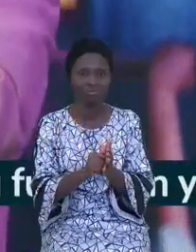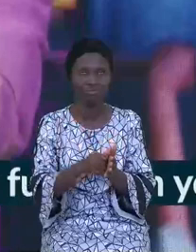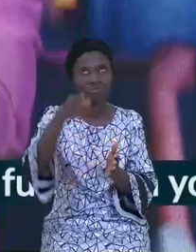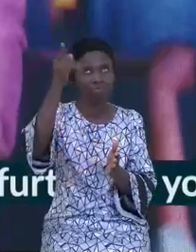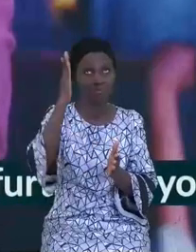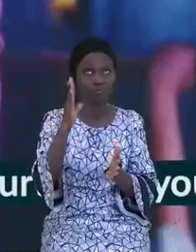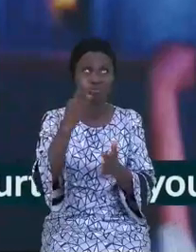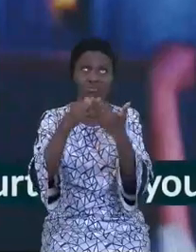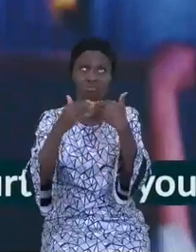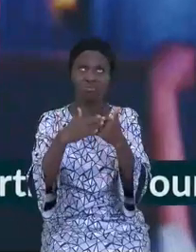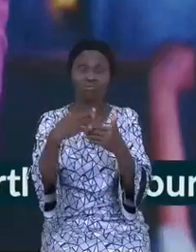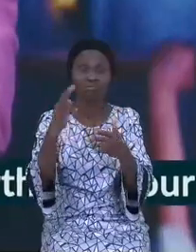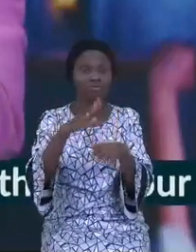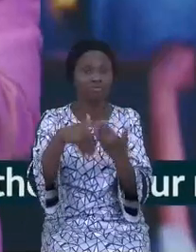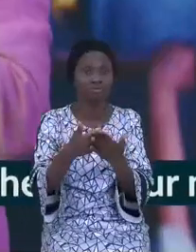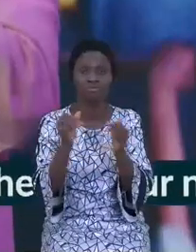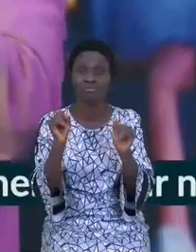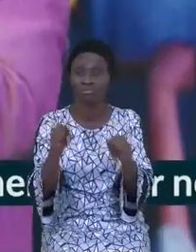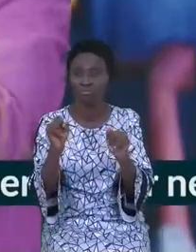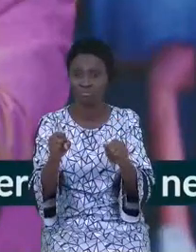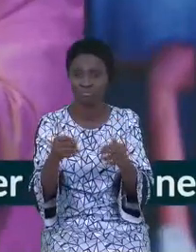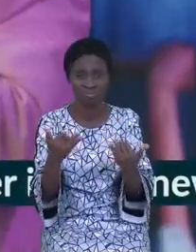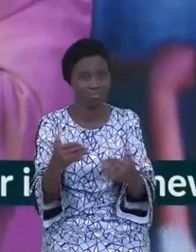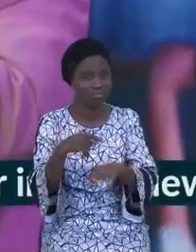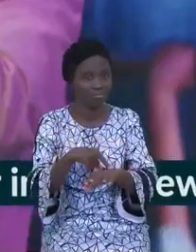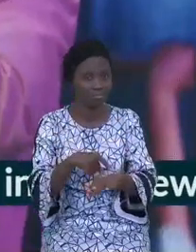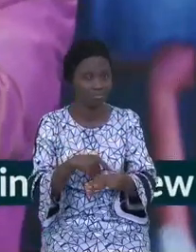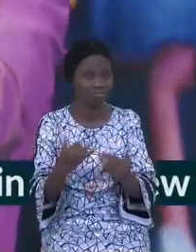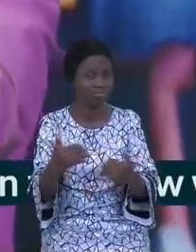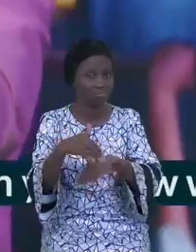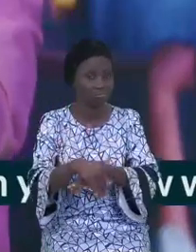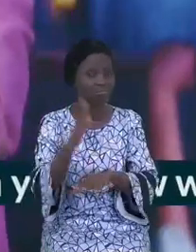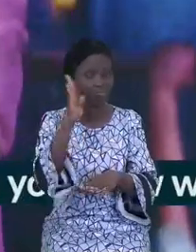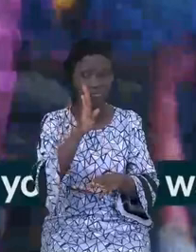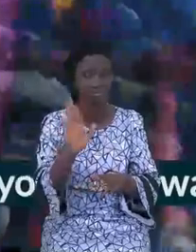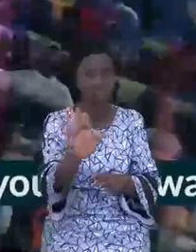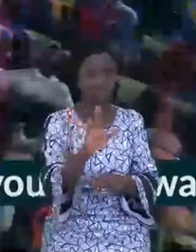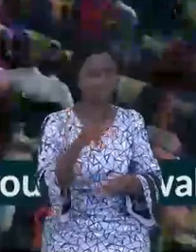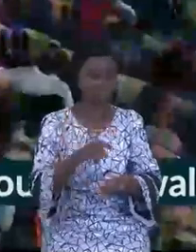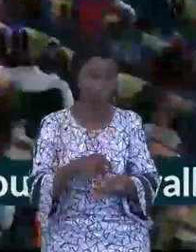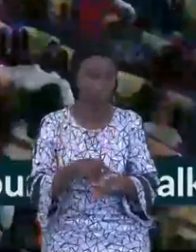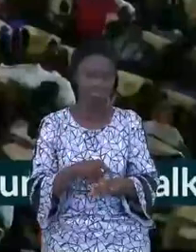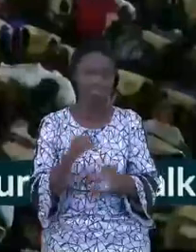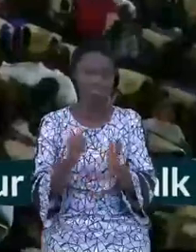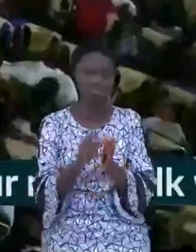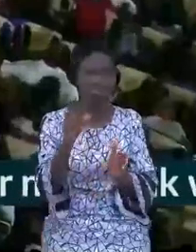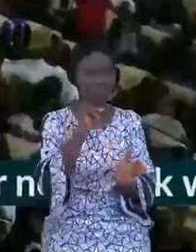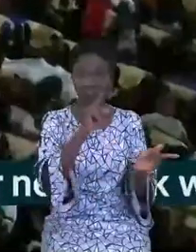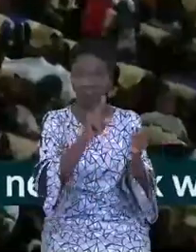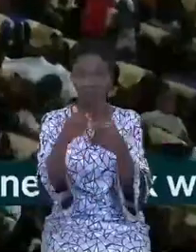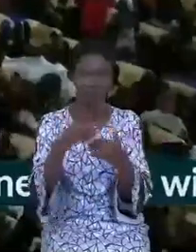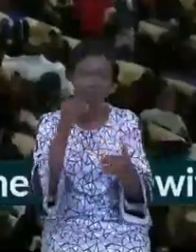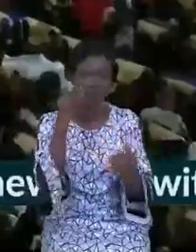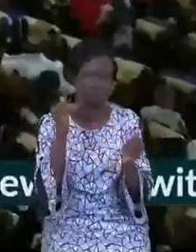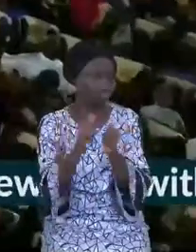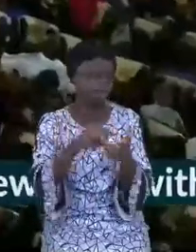Dieu de toutes les possibilités ce soir sera ma soirée. Je ne repartirai pas avec ce défi,